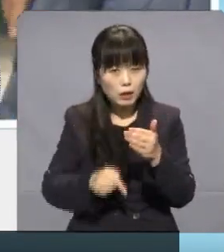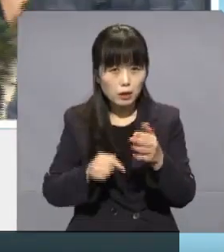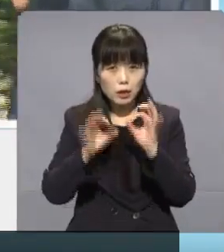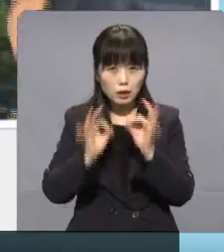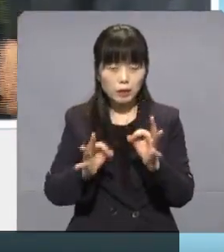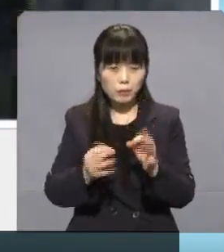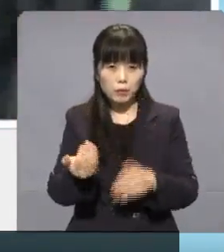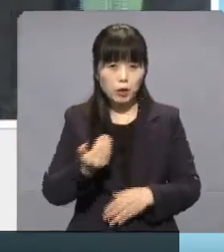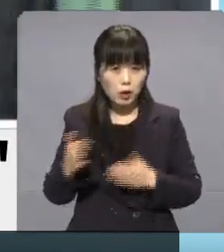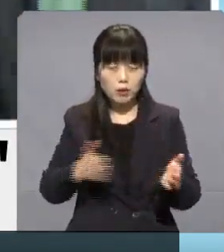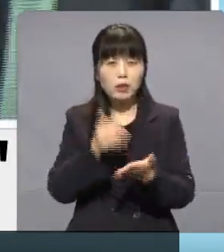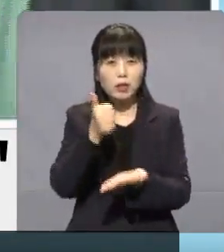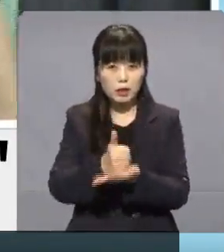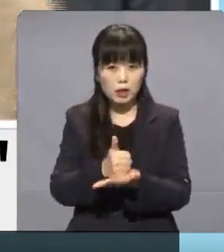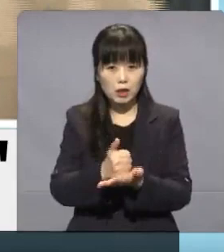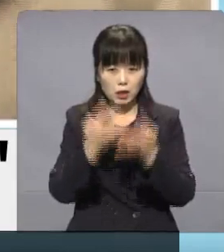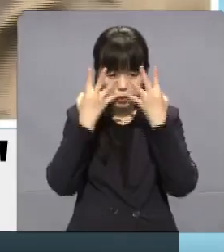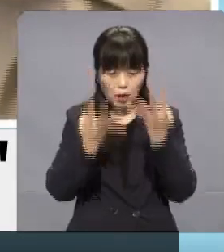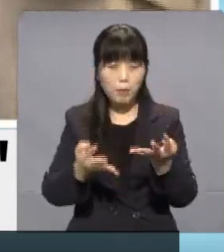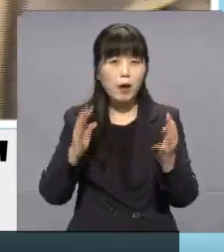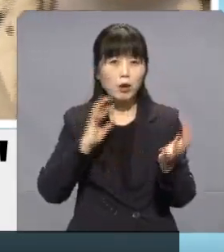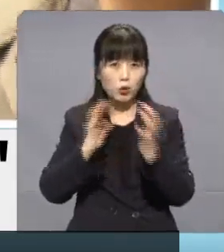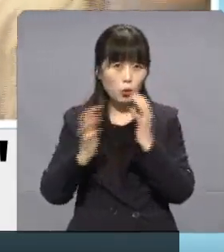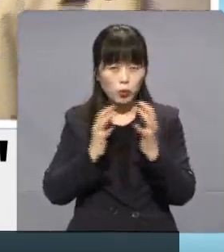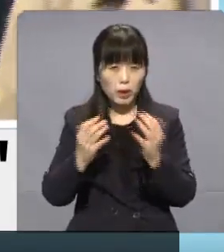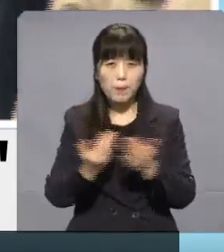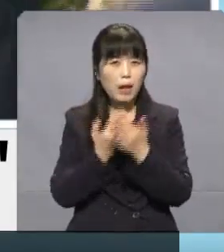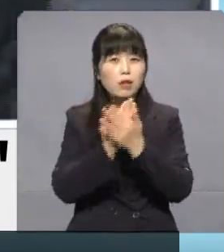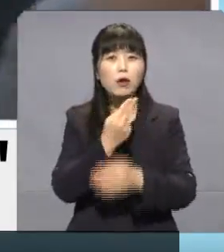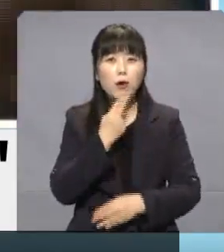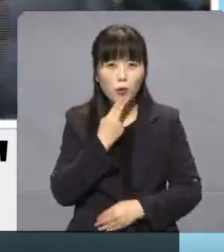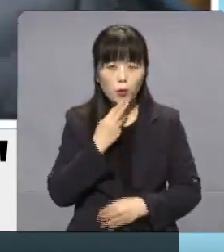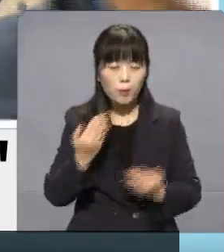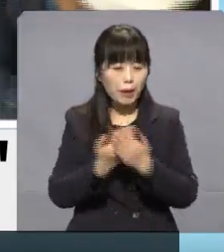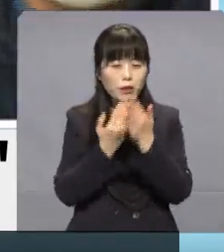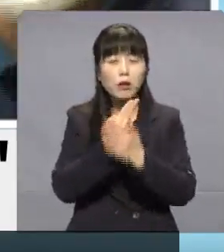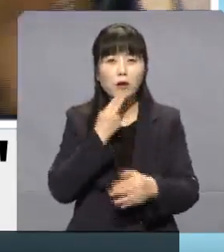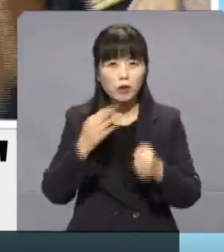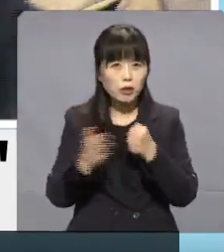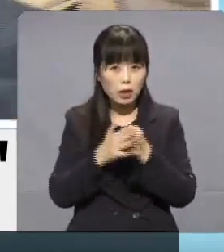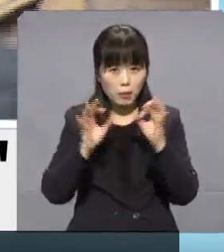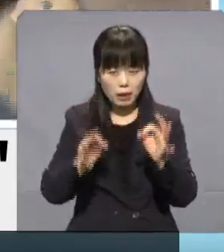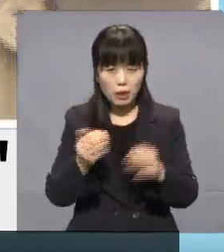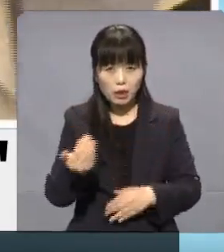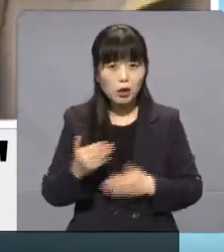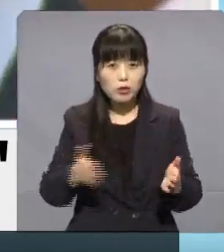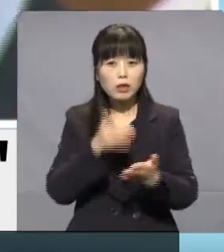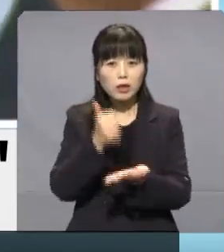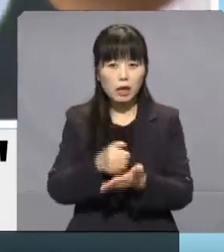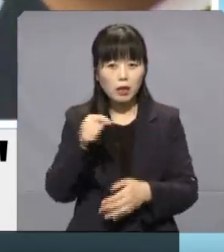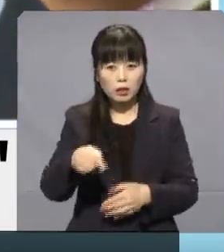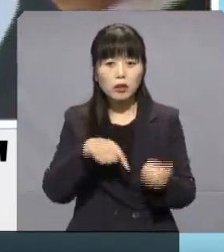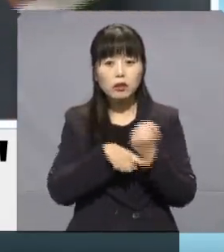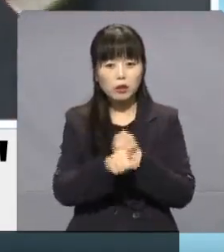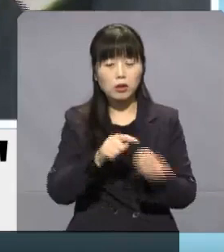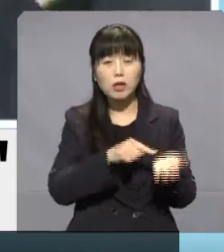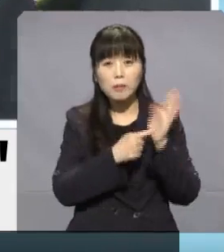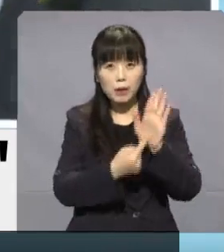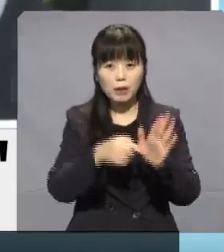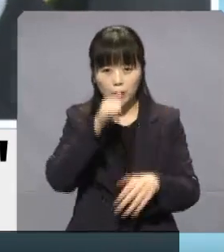김경수 전 지사에 대한 사면 논의가 진척이 없었고 진척이 안 되다 보니까 김 전 지사가 옥중에서 그런 의사를 밝힌 것